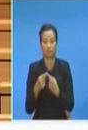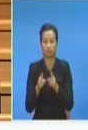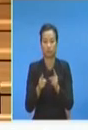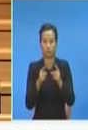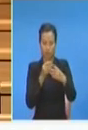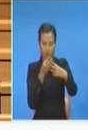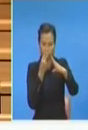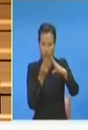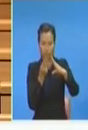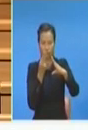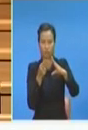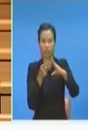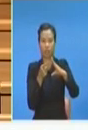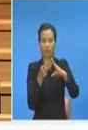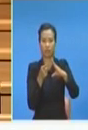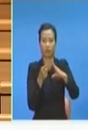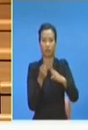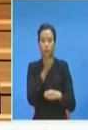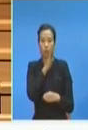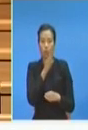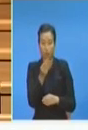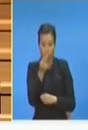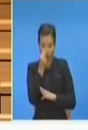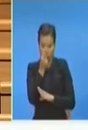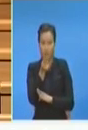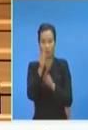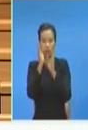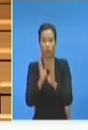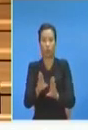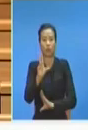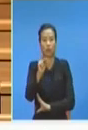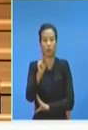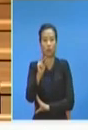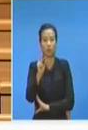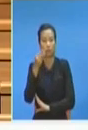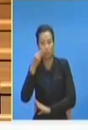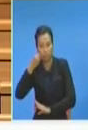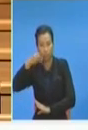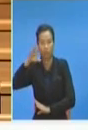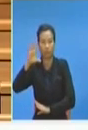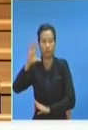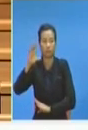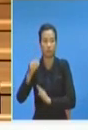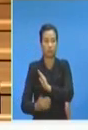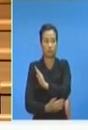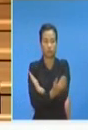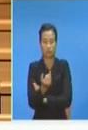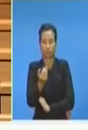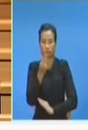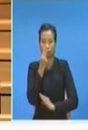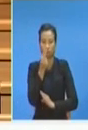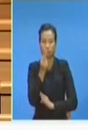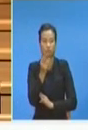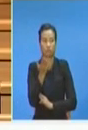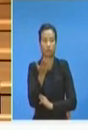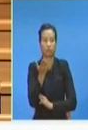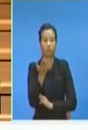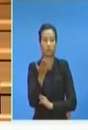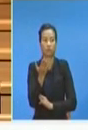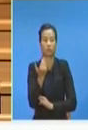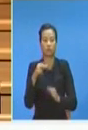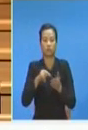ว่าไม่เห็นเพราะถ้าบอกว่าเห็น30คนเนี่ยมันกลับไปแล้วมันจะไม่มีโอกาสเห็นใครอีกแล้วต่อไปนี้ก็คือ